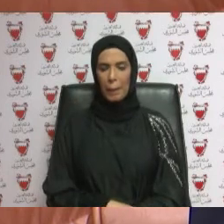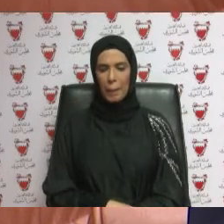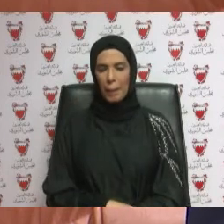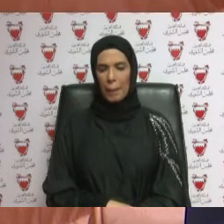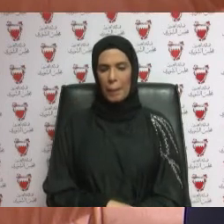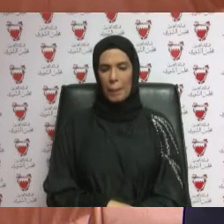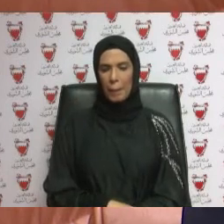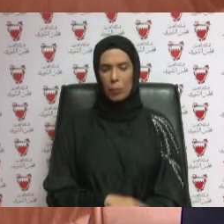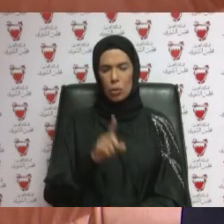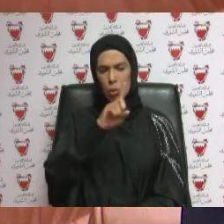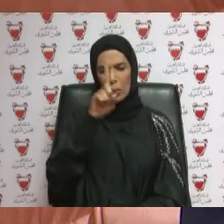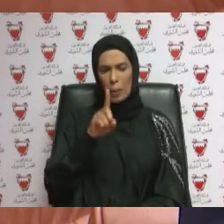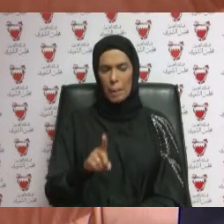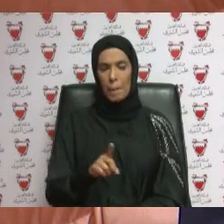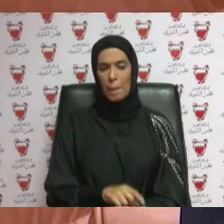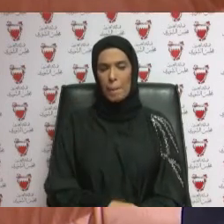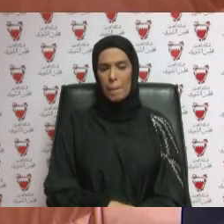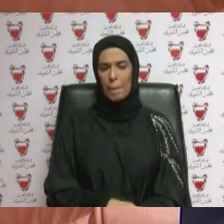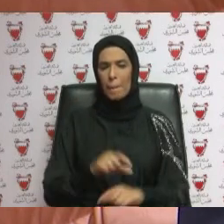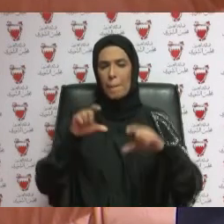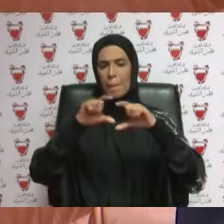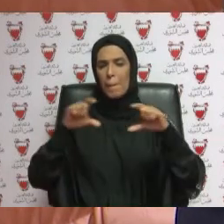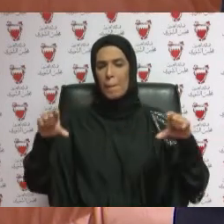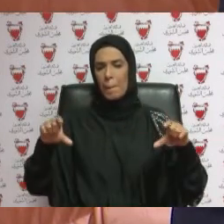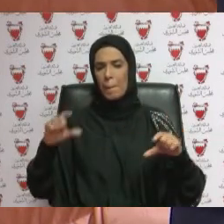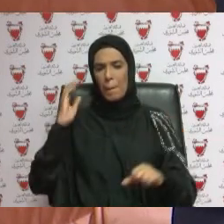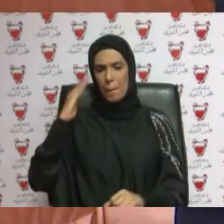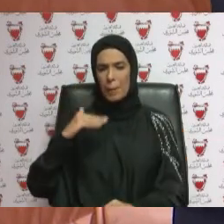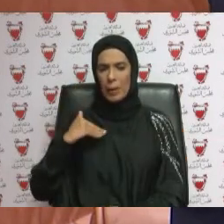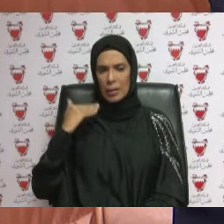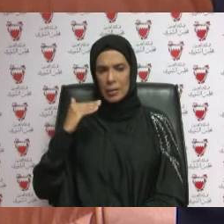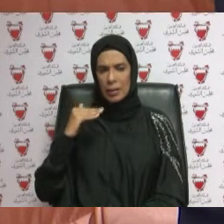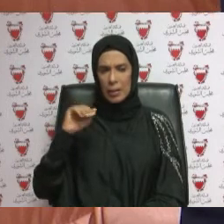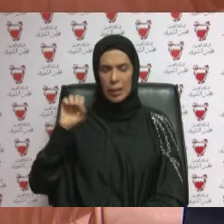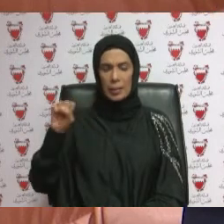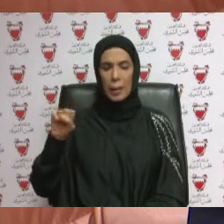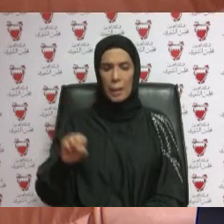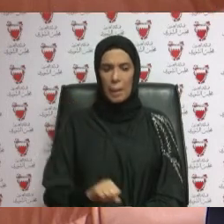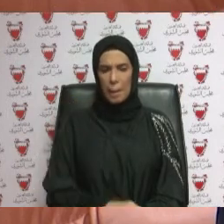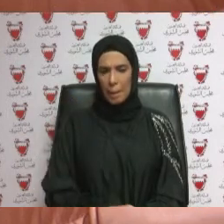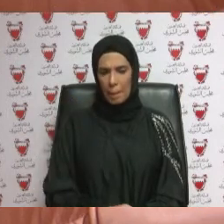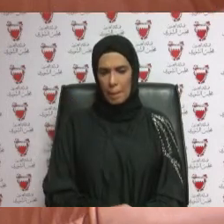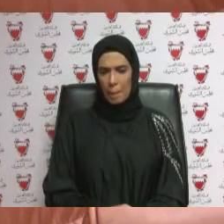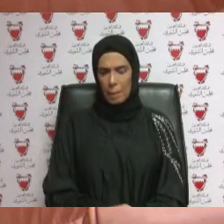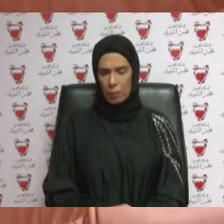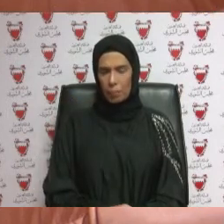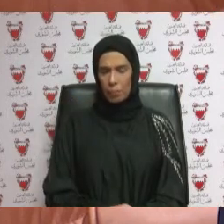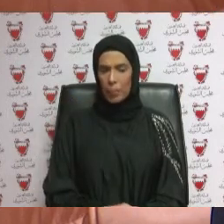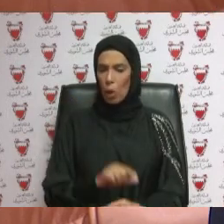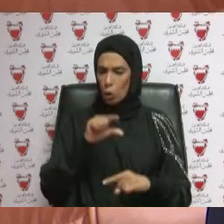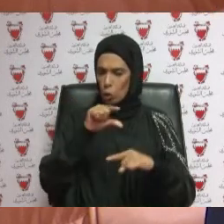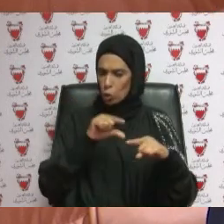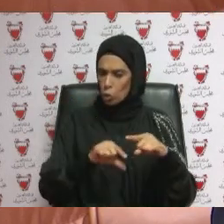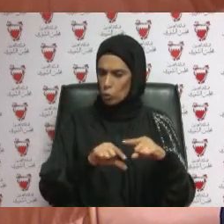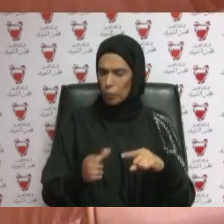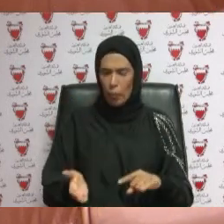هنا أتساءل عن موضوع المرأة في القطاع الخاص. تشكل المرأة في القطاع الخاص